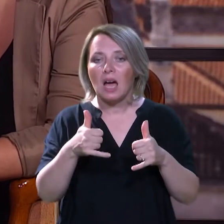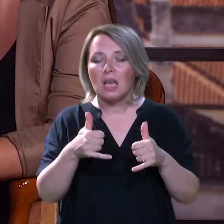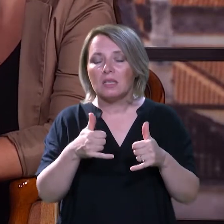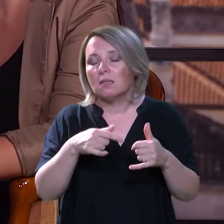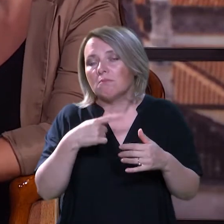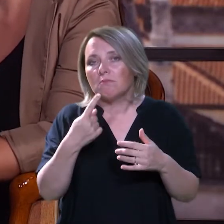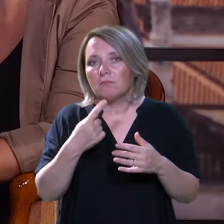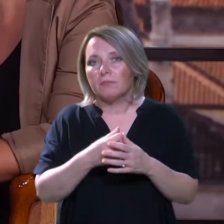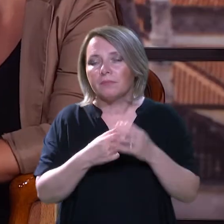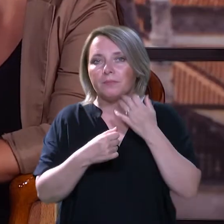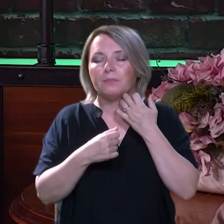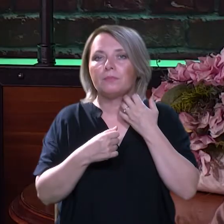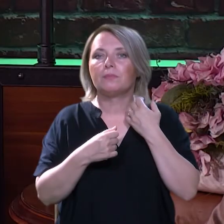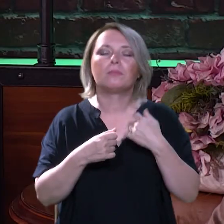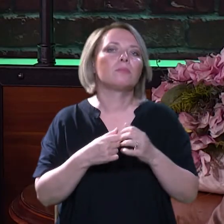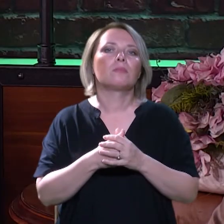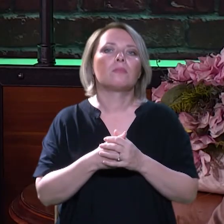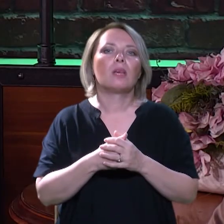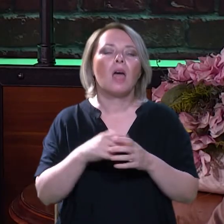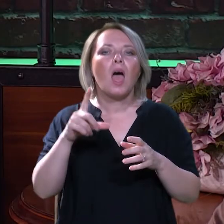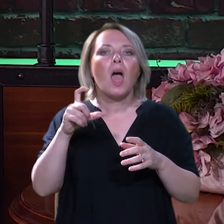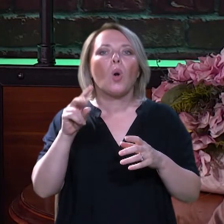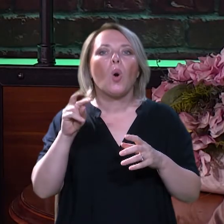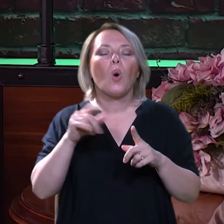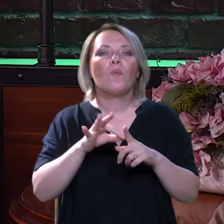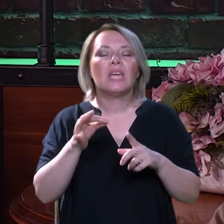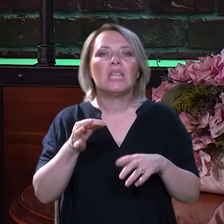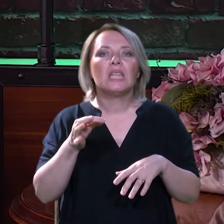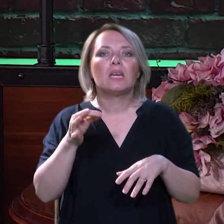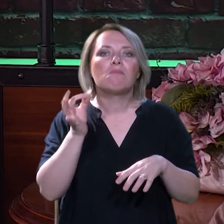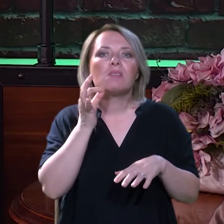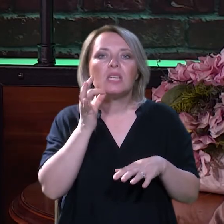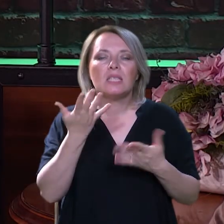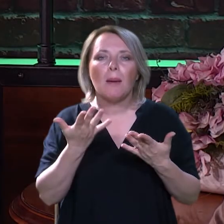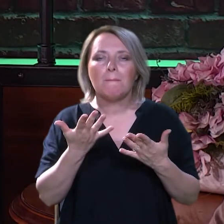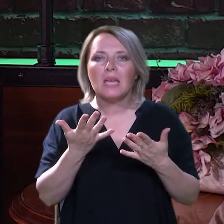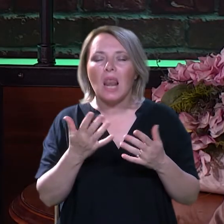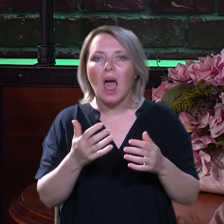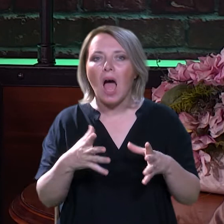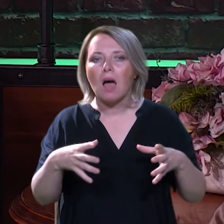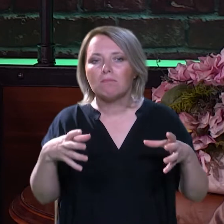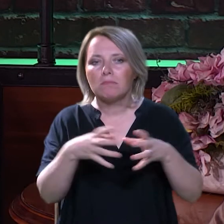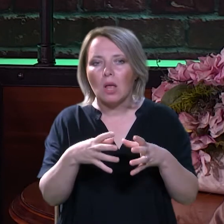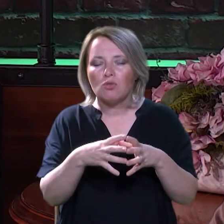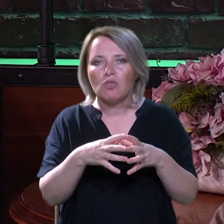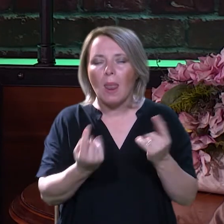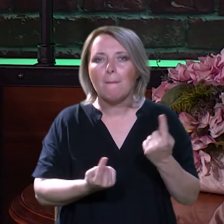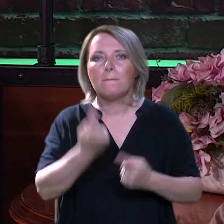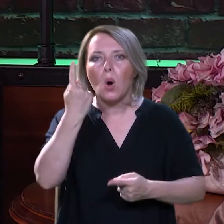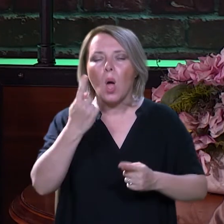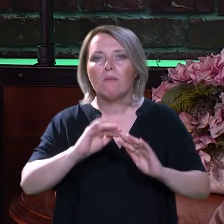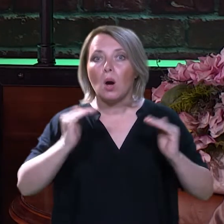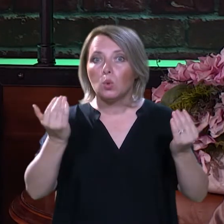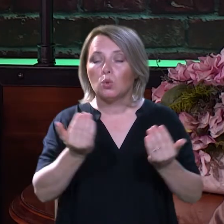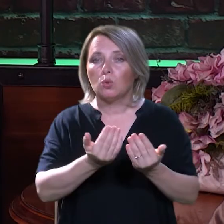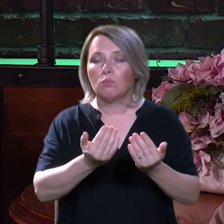na taj način pričamo. Mm-hmm. Pa COVID kriza je bila onako složena jedna pojava u društvu koja je,